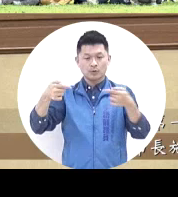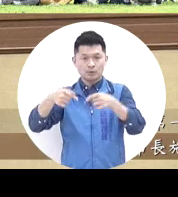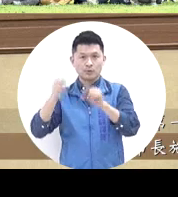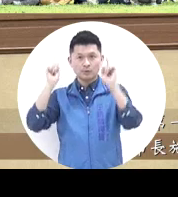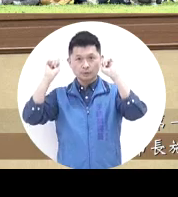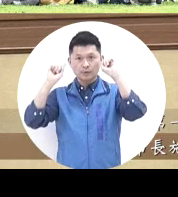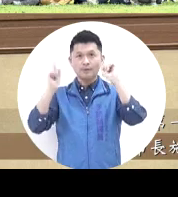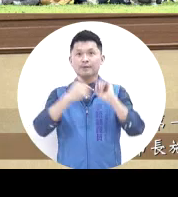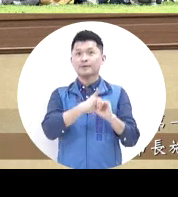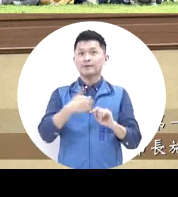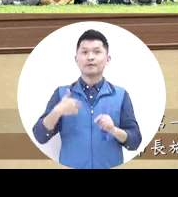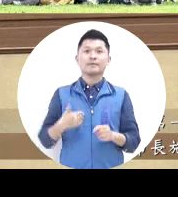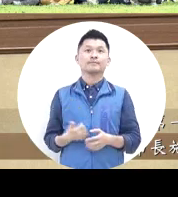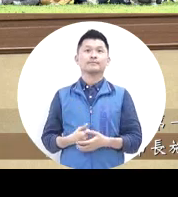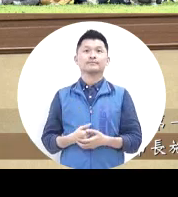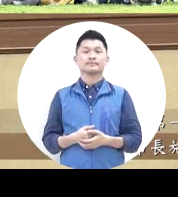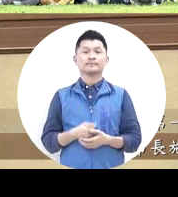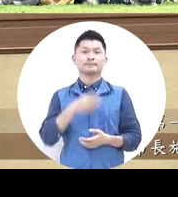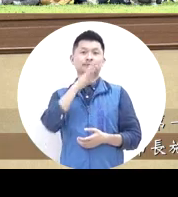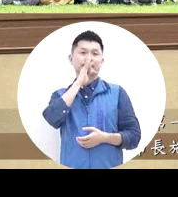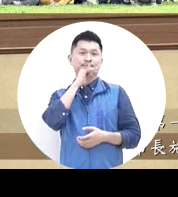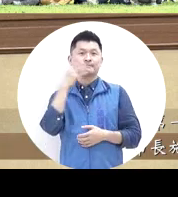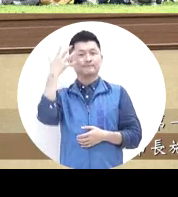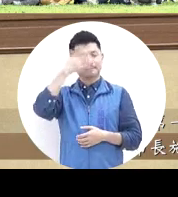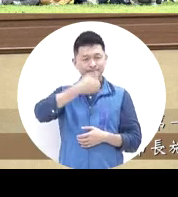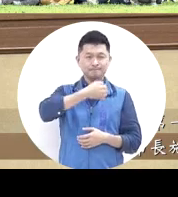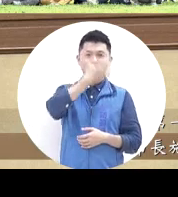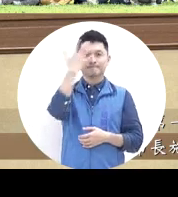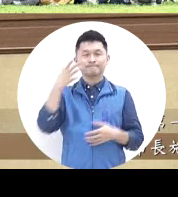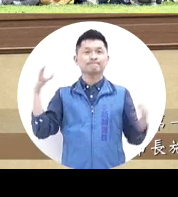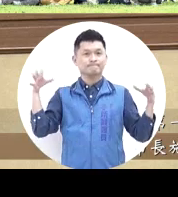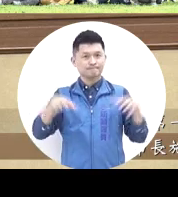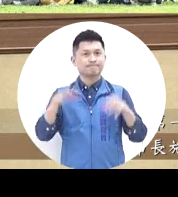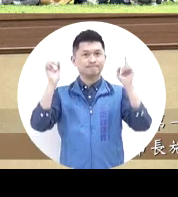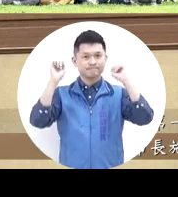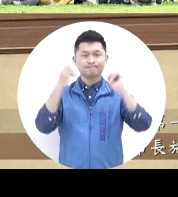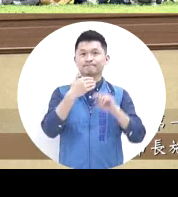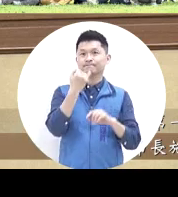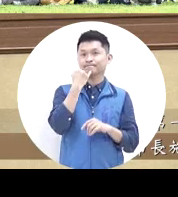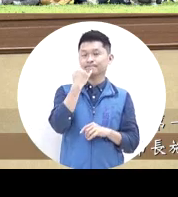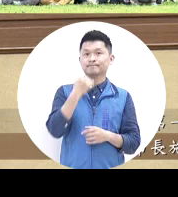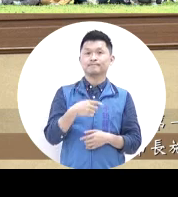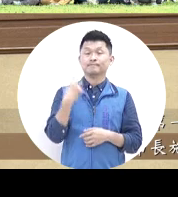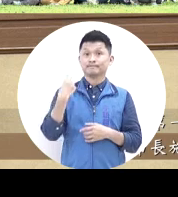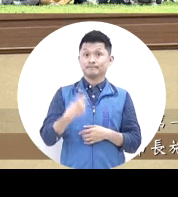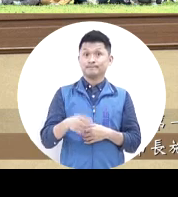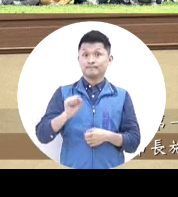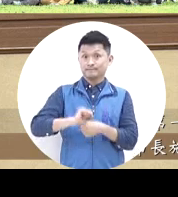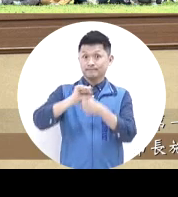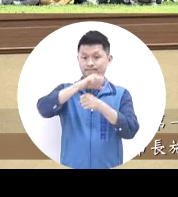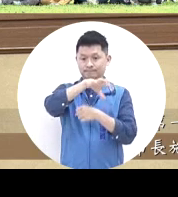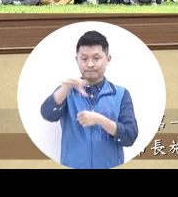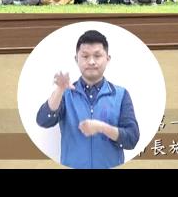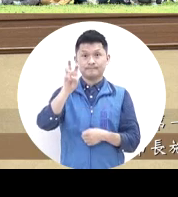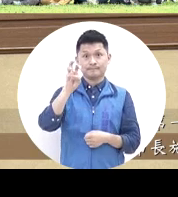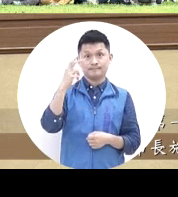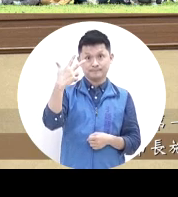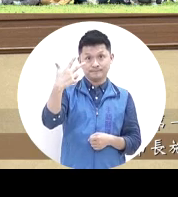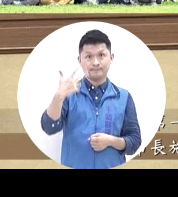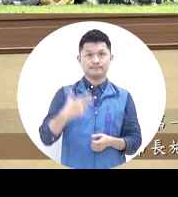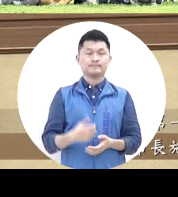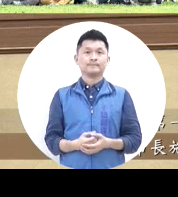全龄化的公园。那当然我们今年还会再完成37个地方。至于我们也